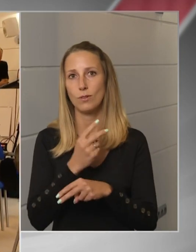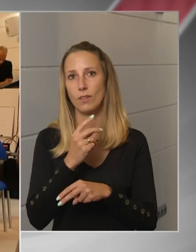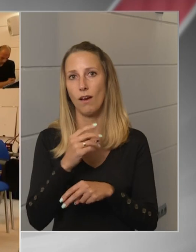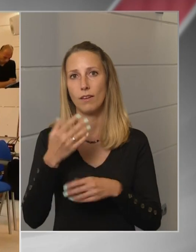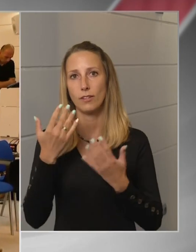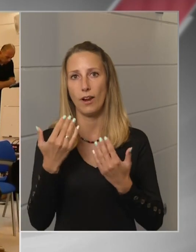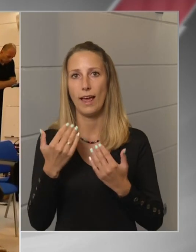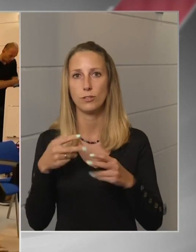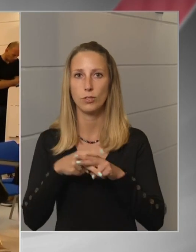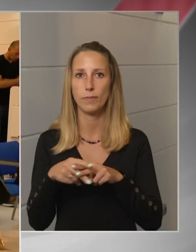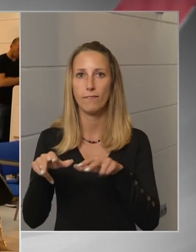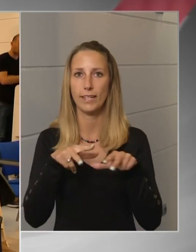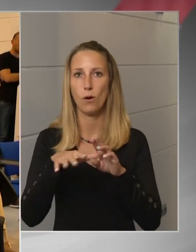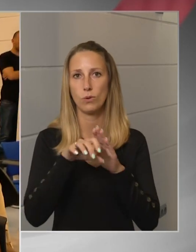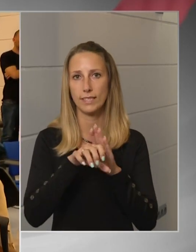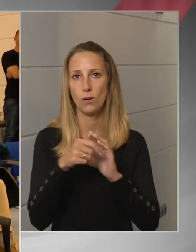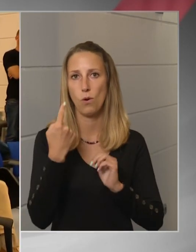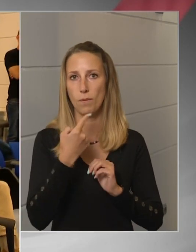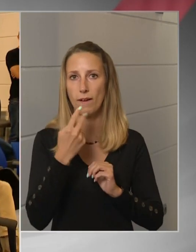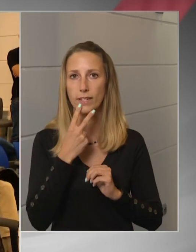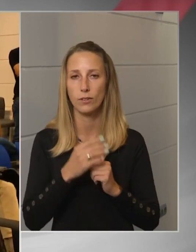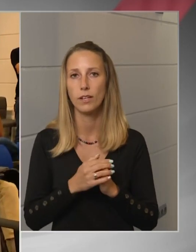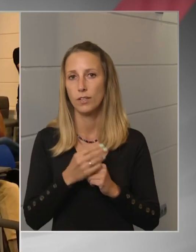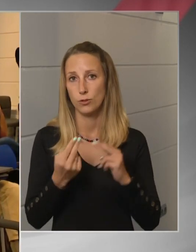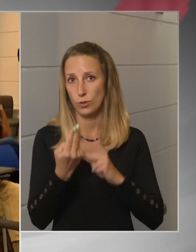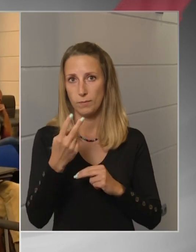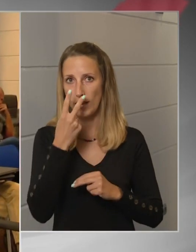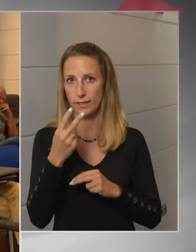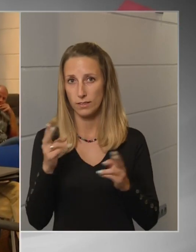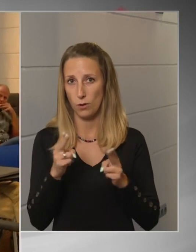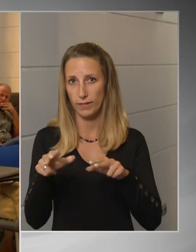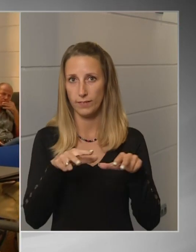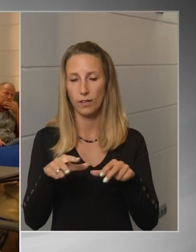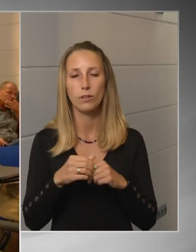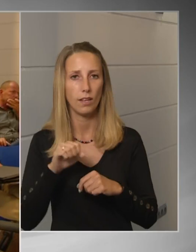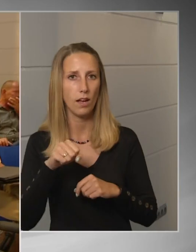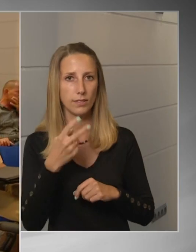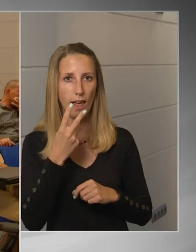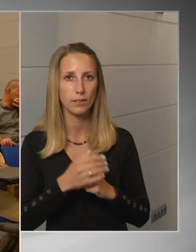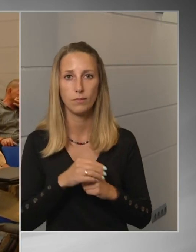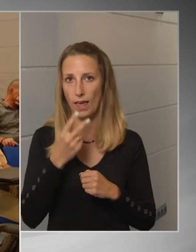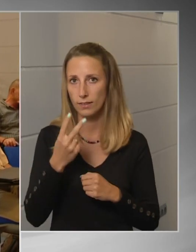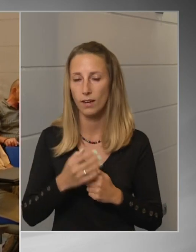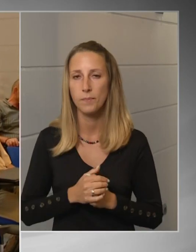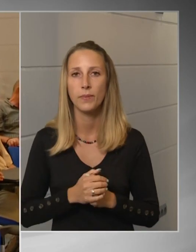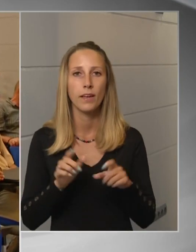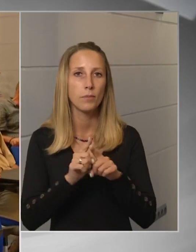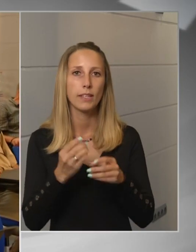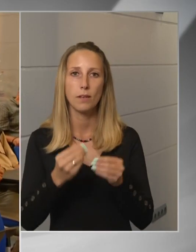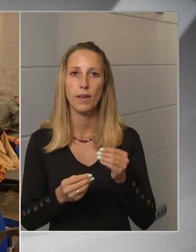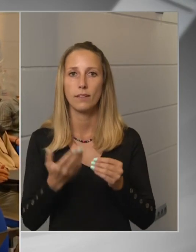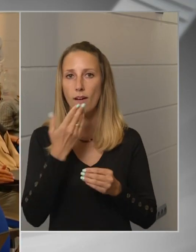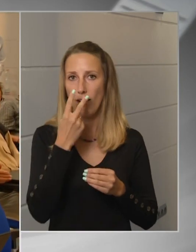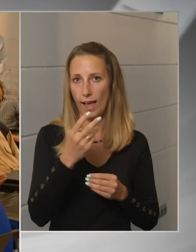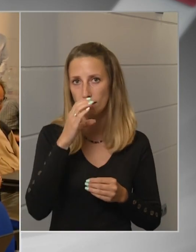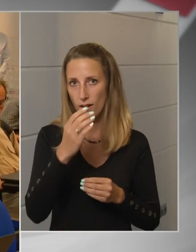Orbán Viktort, sőt nem is látta azt a rövidke videót, ami az Adrián készült, látta. Mindegy, mert ha